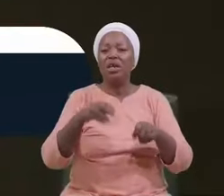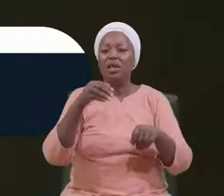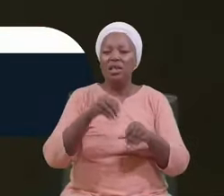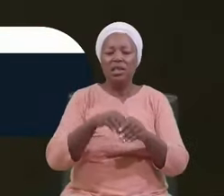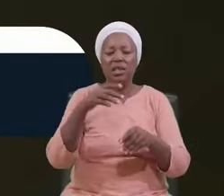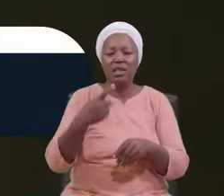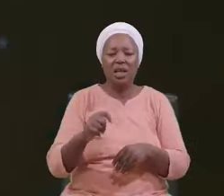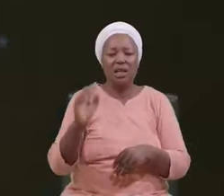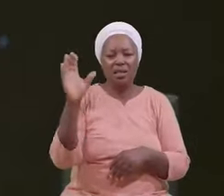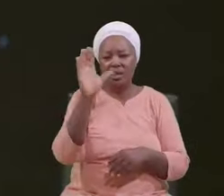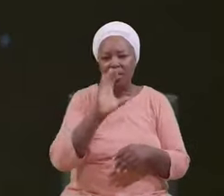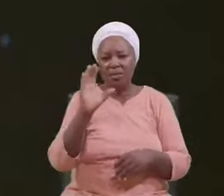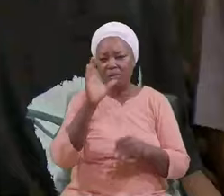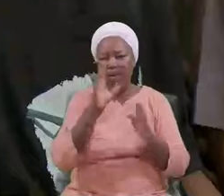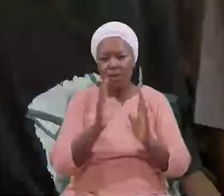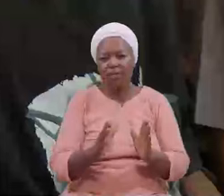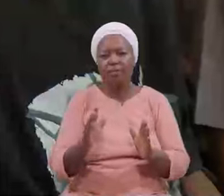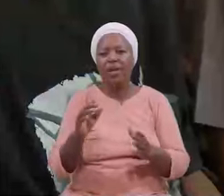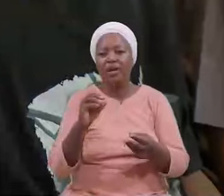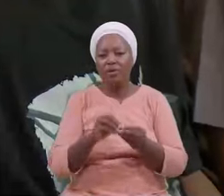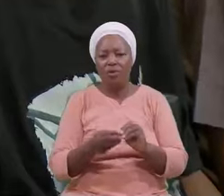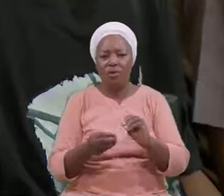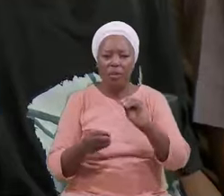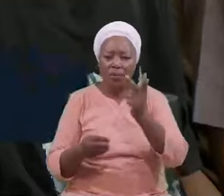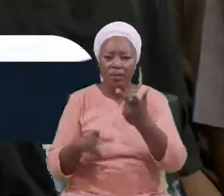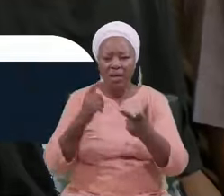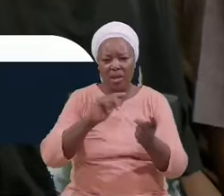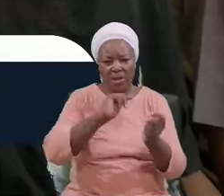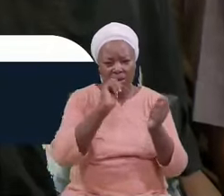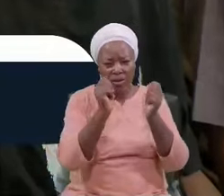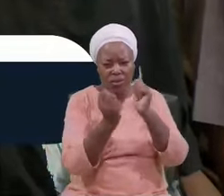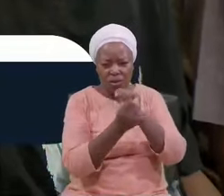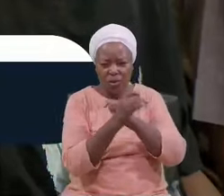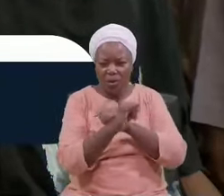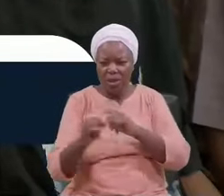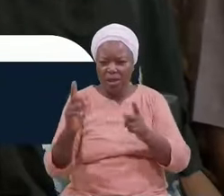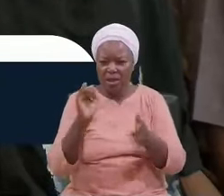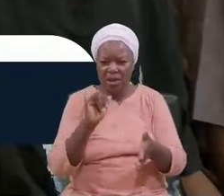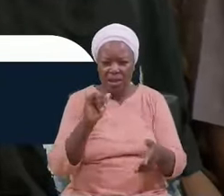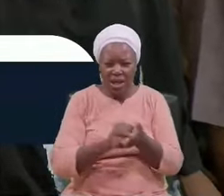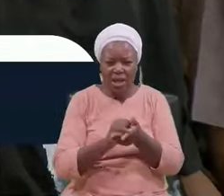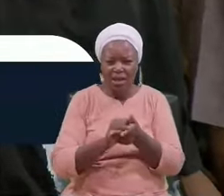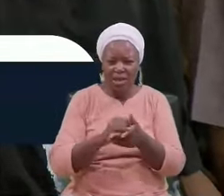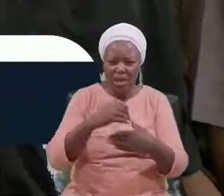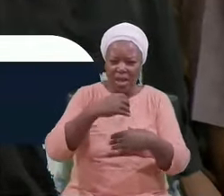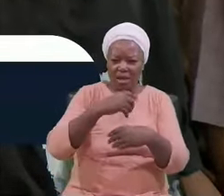Numéro 3. Le changement qui règle